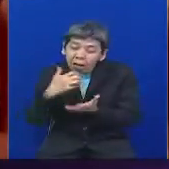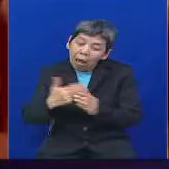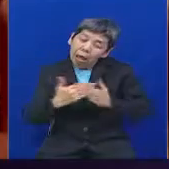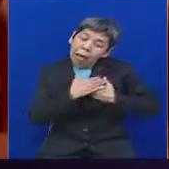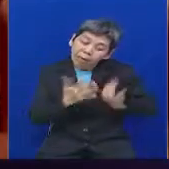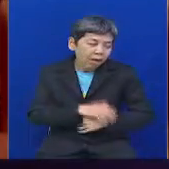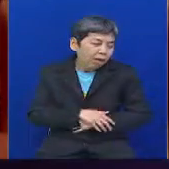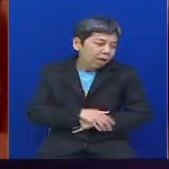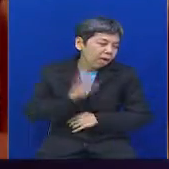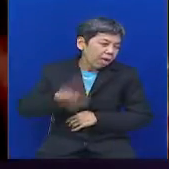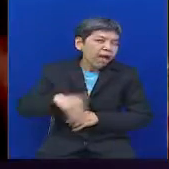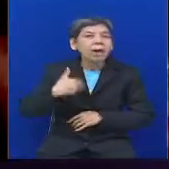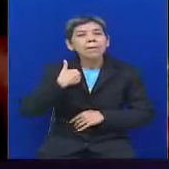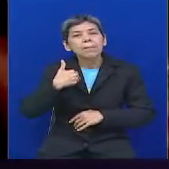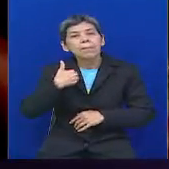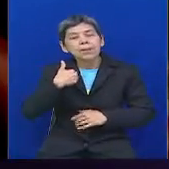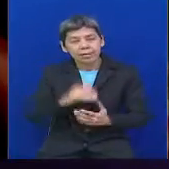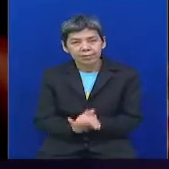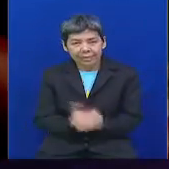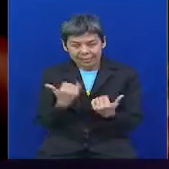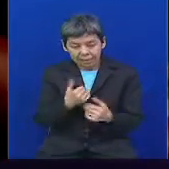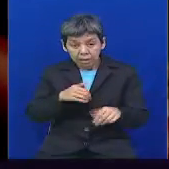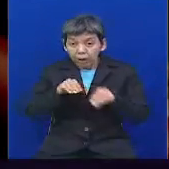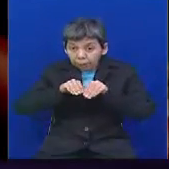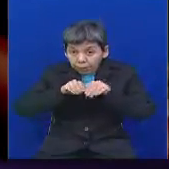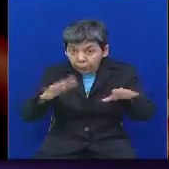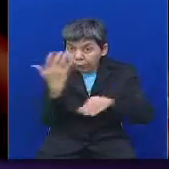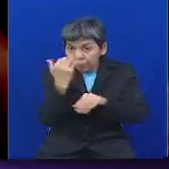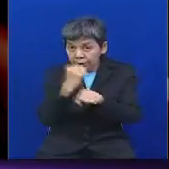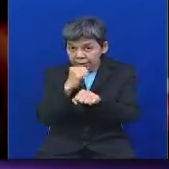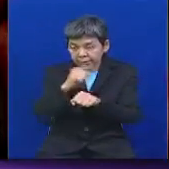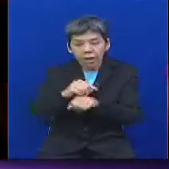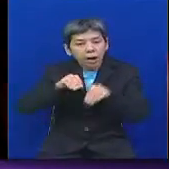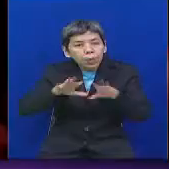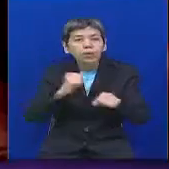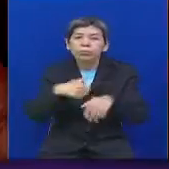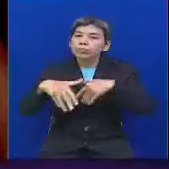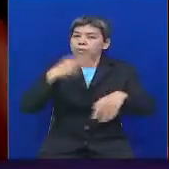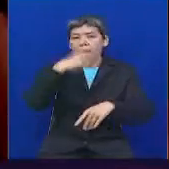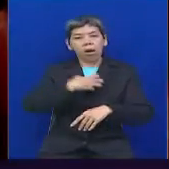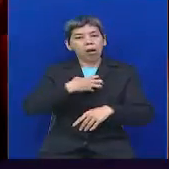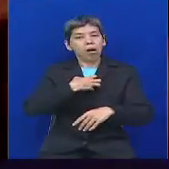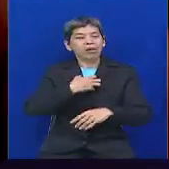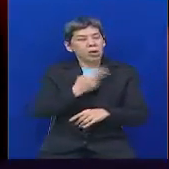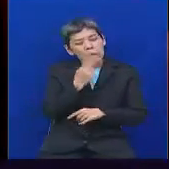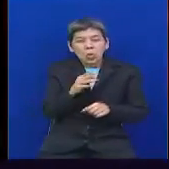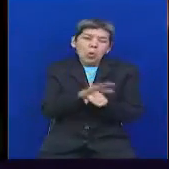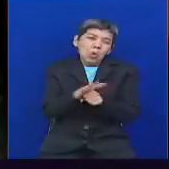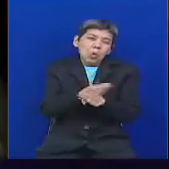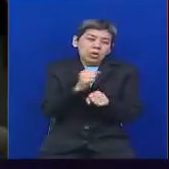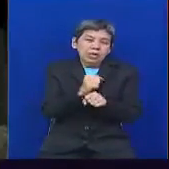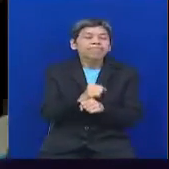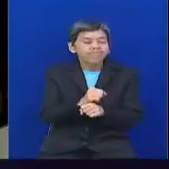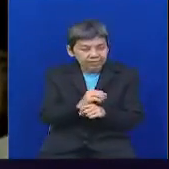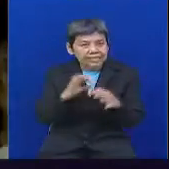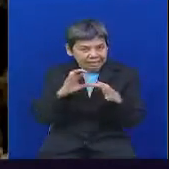คนดูก็อาจจะไม่ชิน ทั้งนี้ช่องทางการสื่อสารภาพยนตร์นอกกระแสเพื่อถ่ายทอดไปยังสู่คนดูที่มีจำนวนน้อยเป็นอีกส่